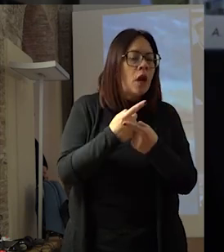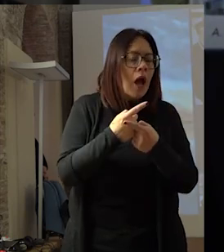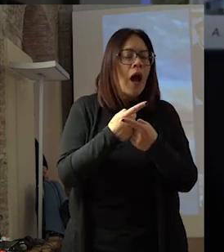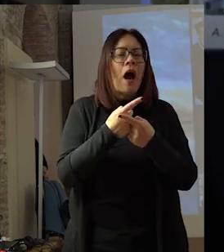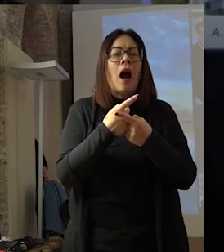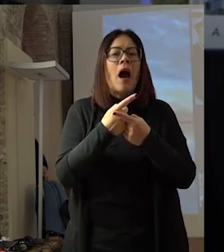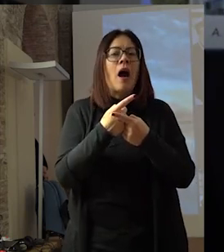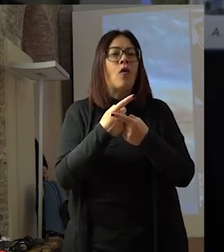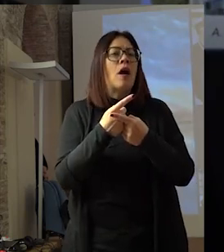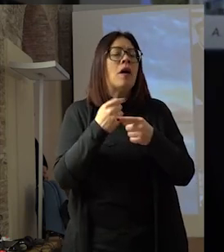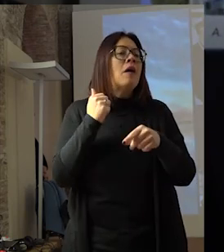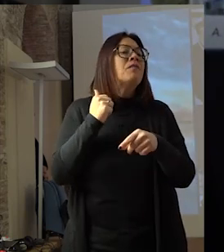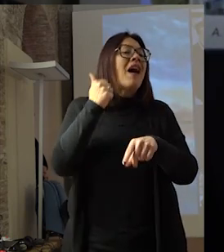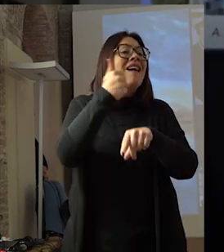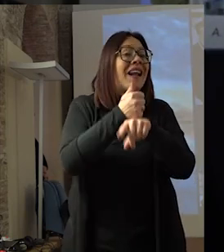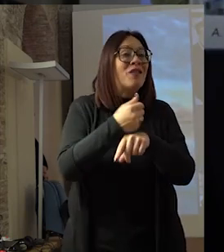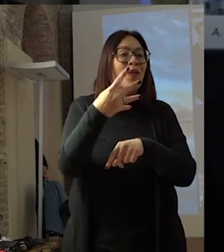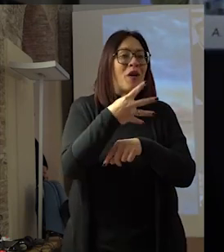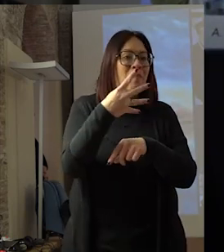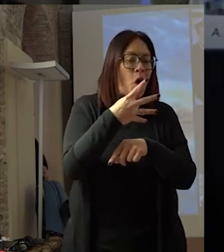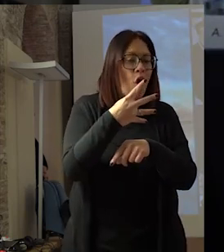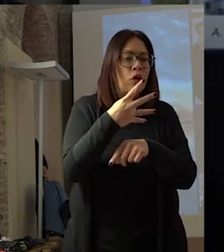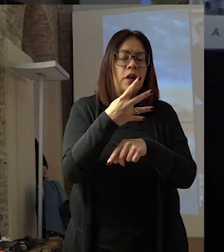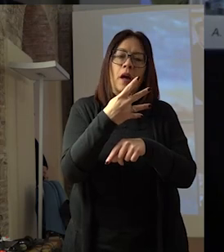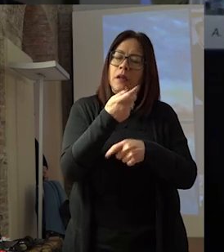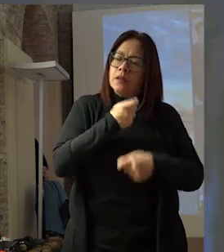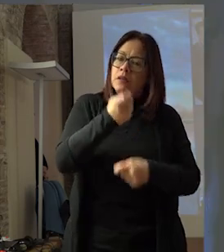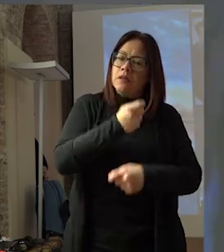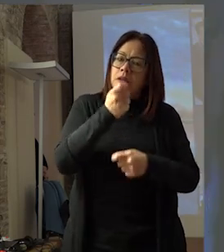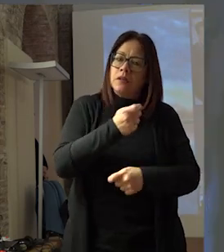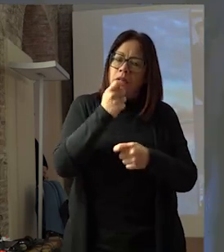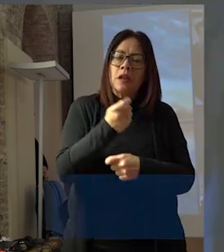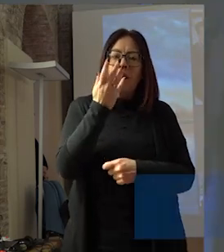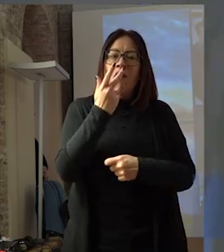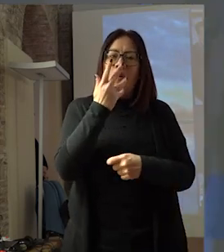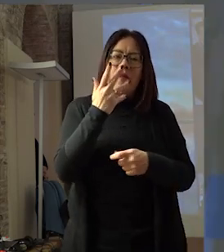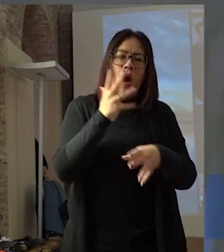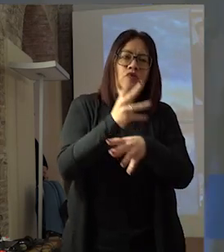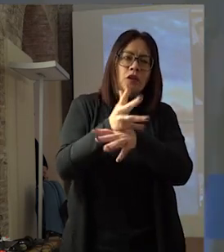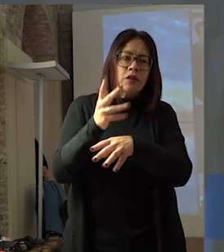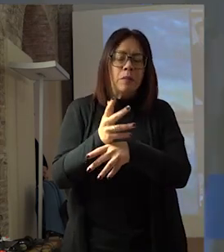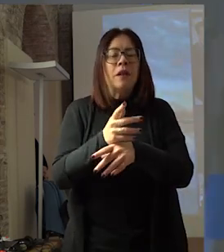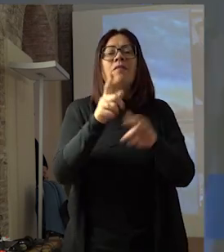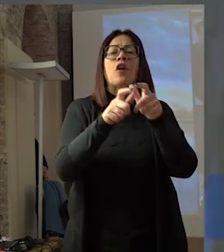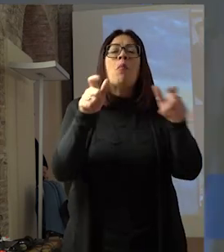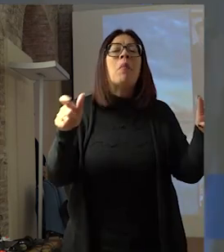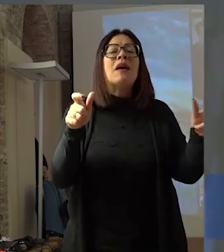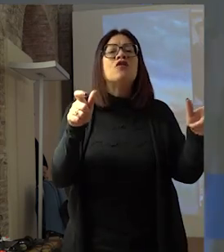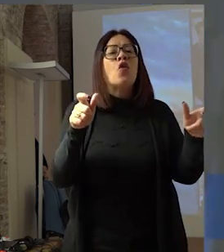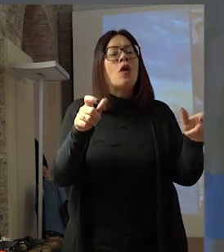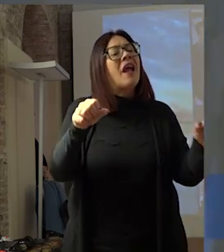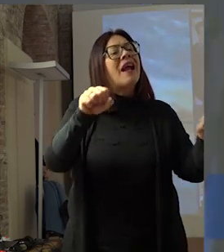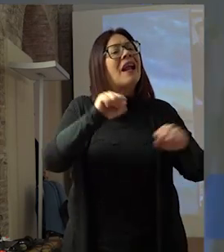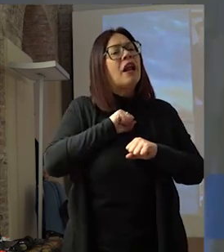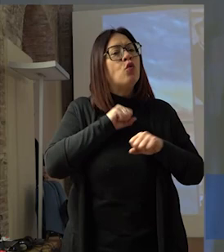al rettore Modica, all'allora prorettore degli studenti, professor Gianfranco Denti, che voglio ricordare perché sono state persone che hanno creduto fin dall'inizio